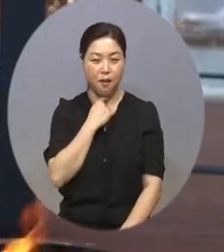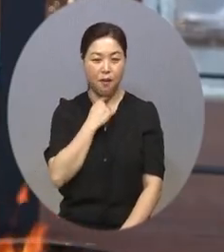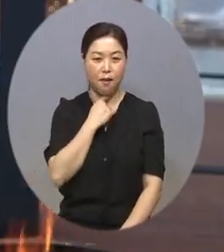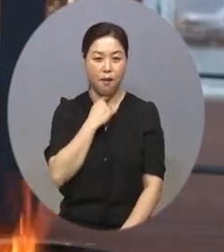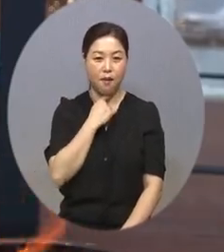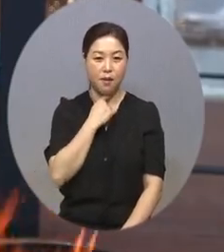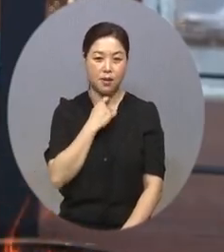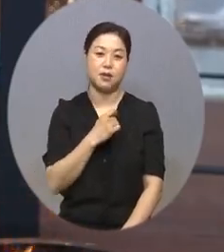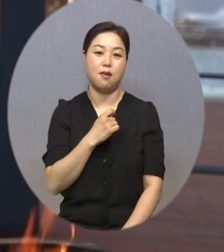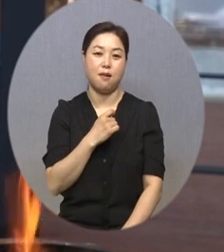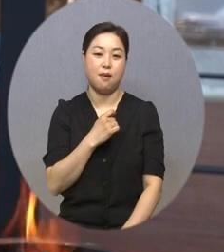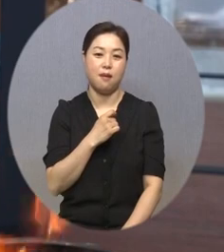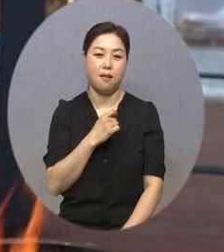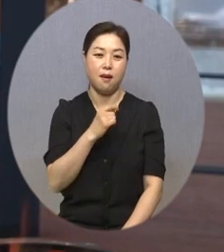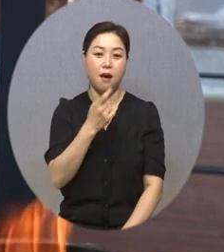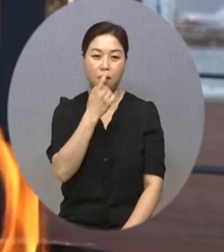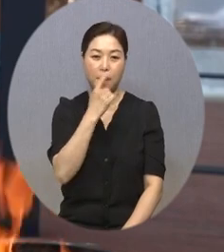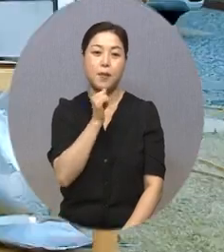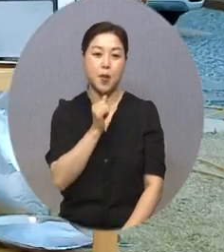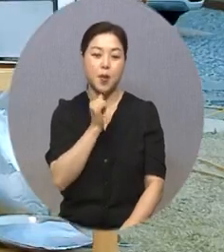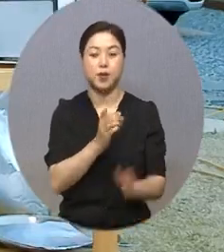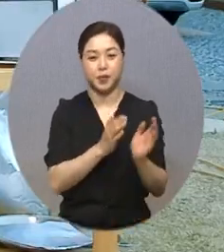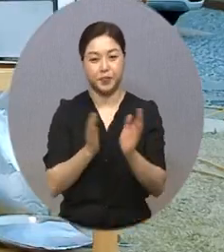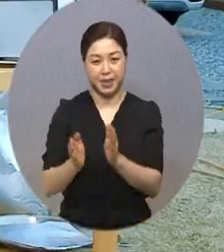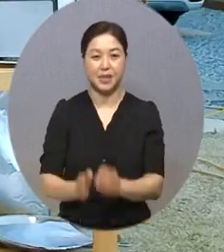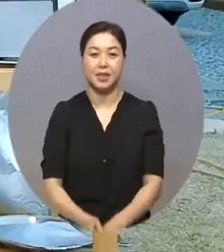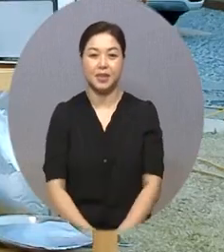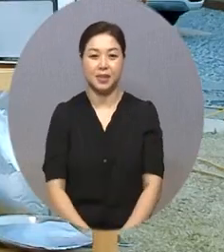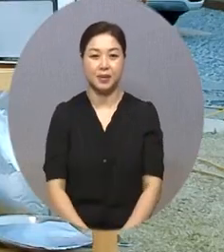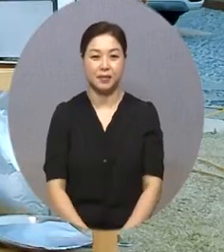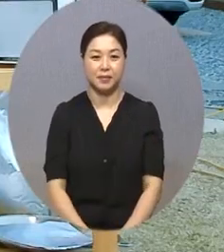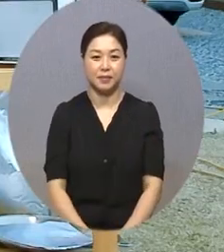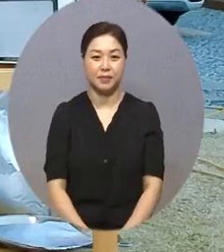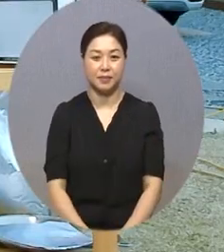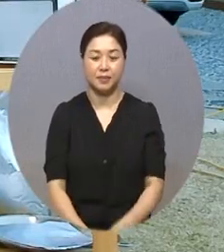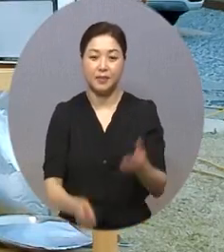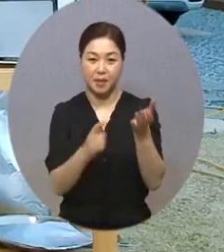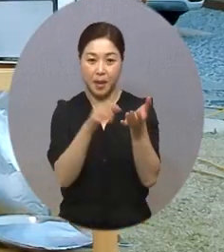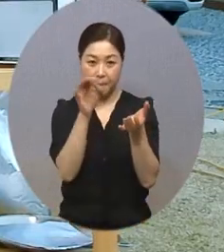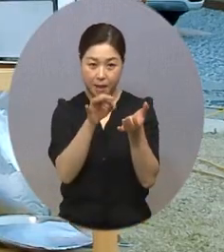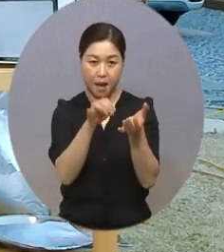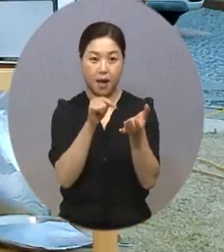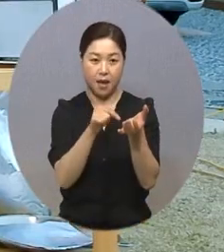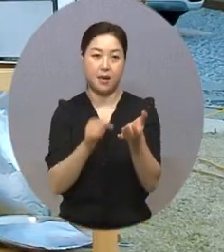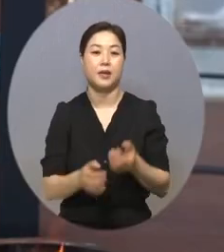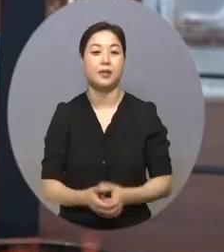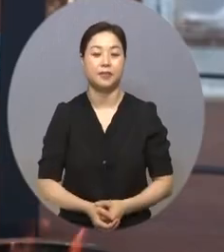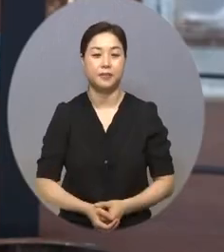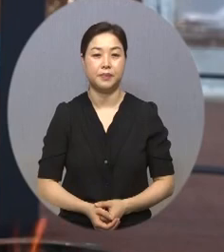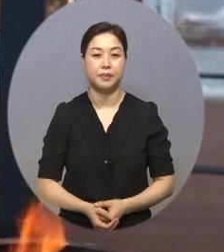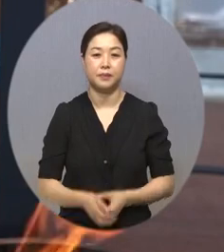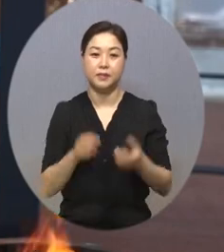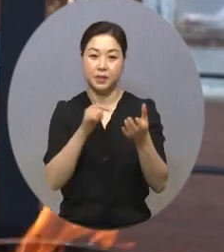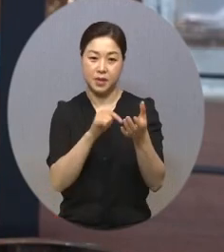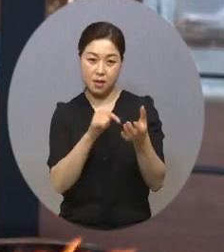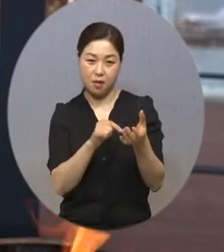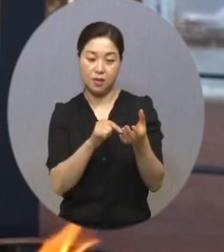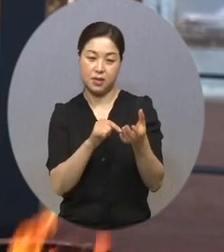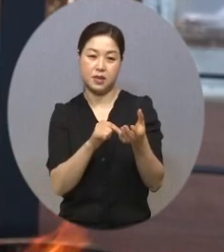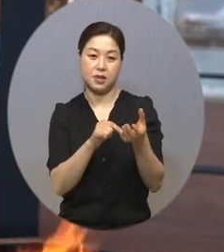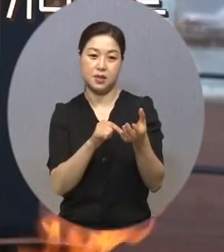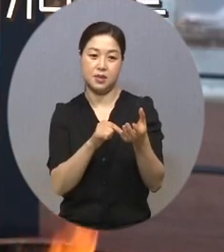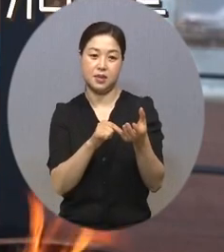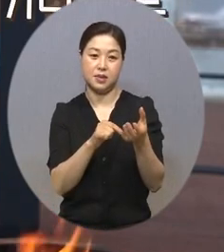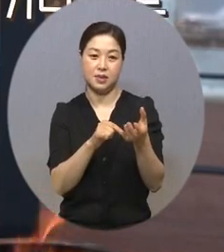생들을 치우기 해왔습니다 고 보시죠 자 인생들을 보통 샌들